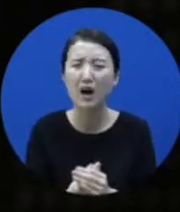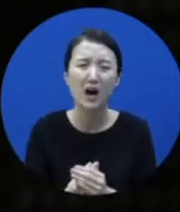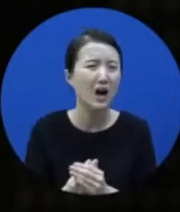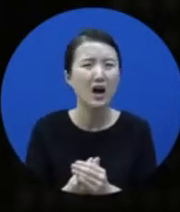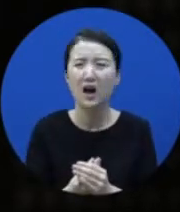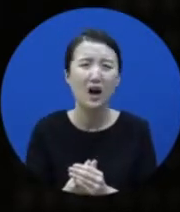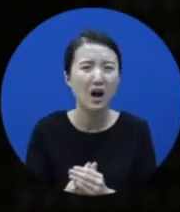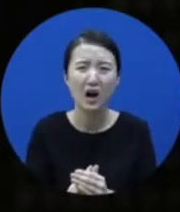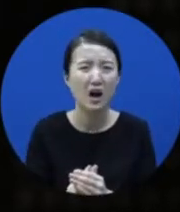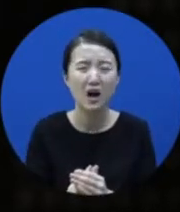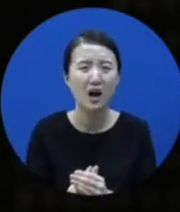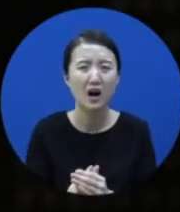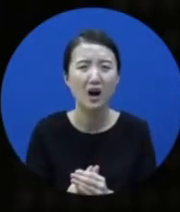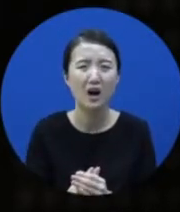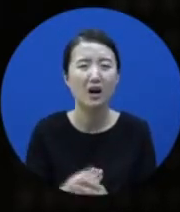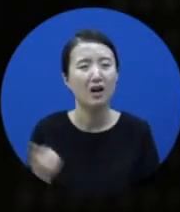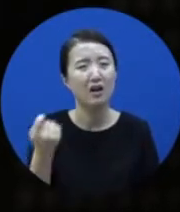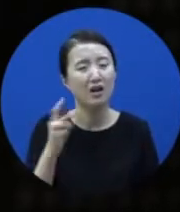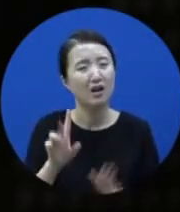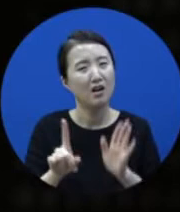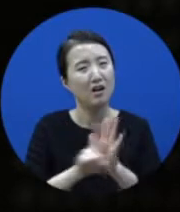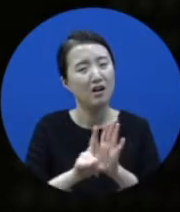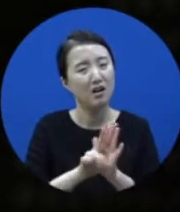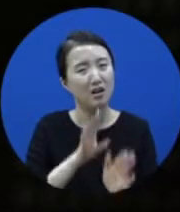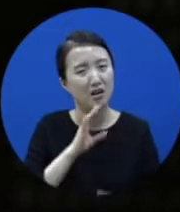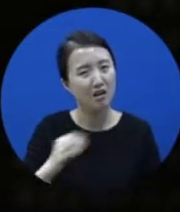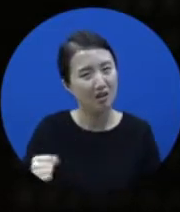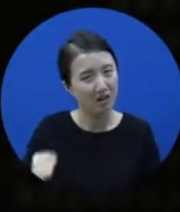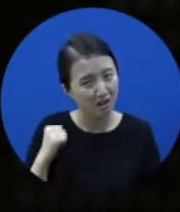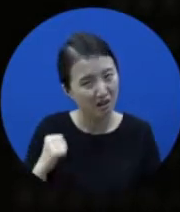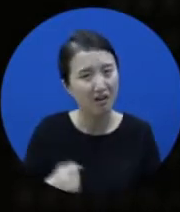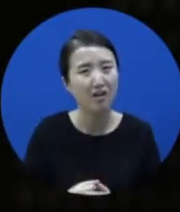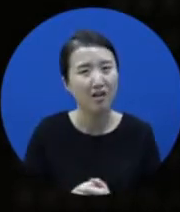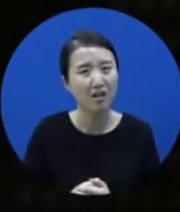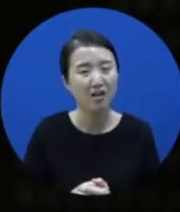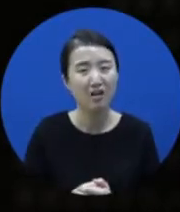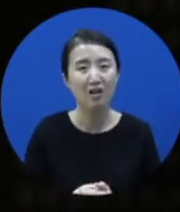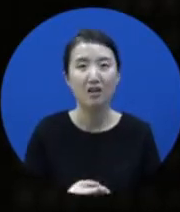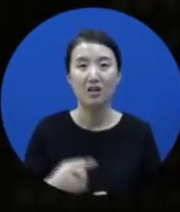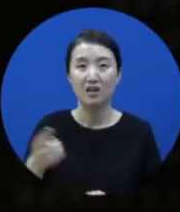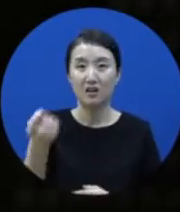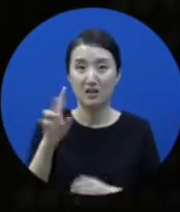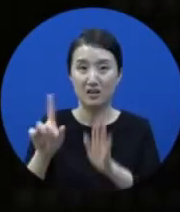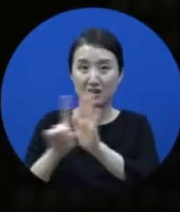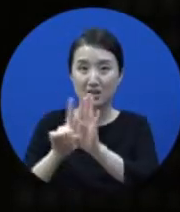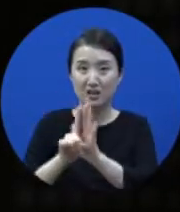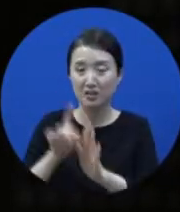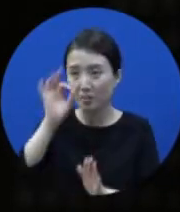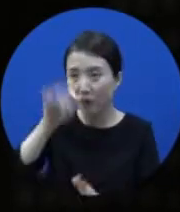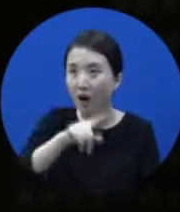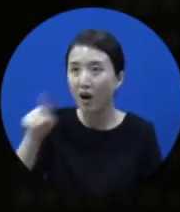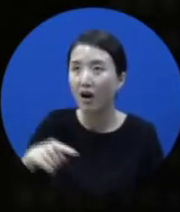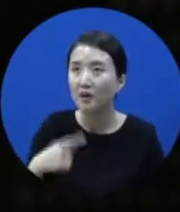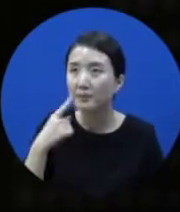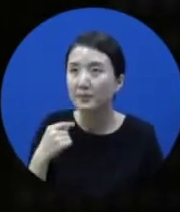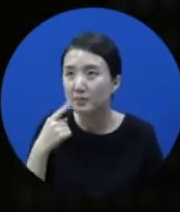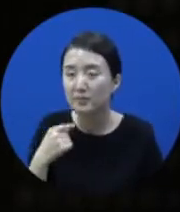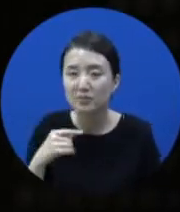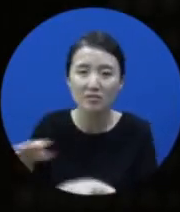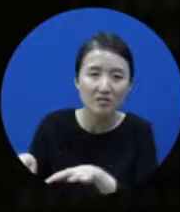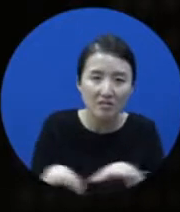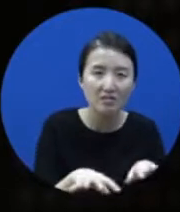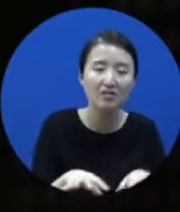진짜 그 프로그램은 대박이라는 생각이 들었습니다. 뭐냐면 보고 느끼니까 움직입니다. 자,